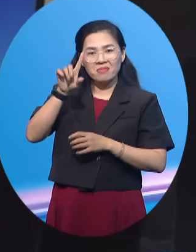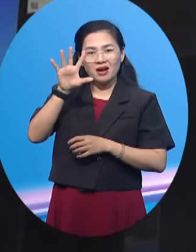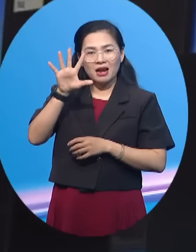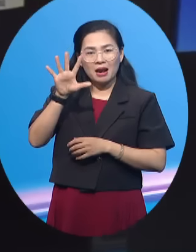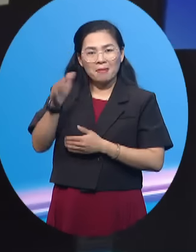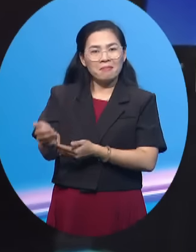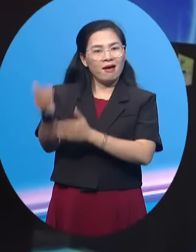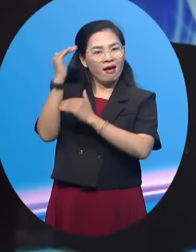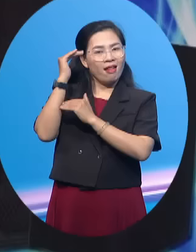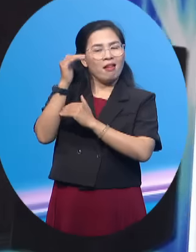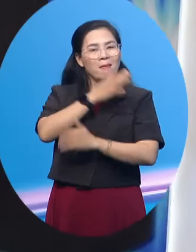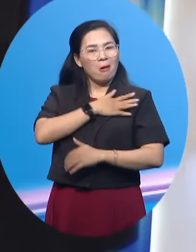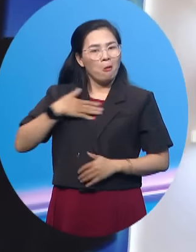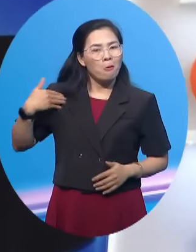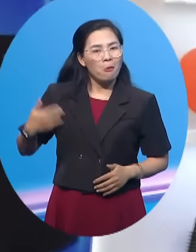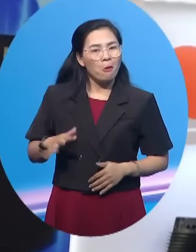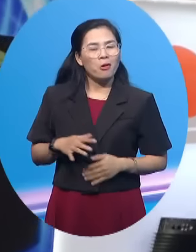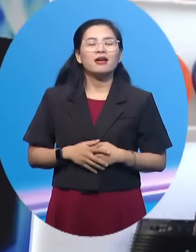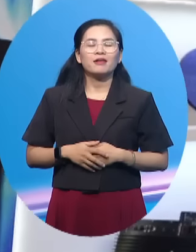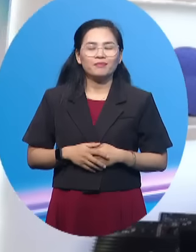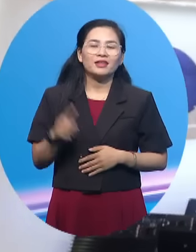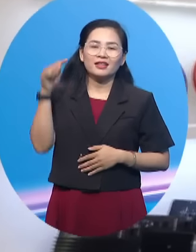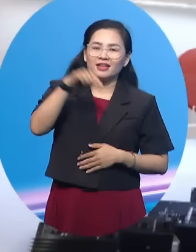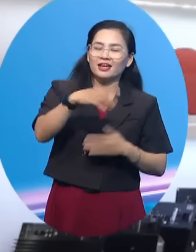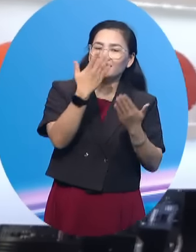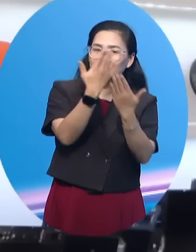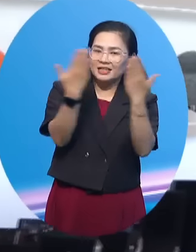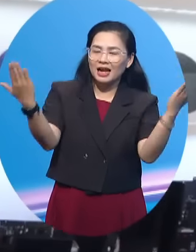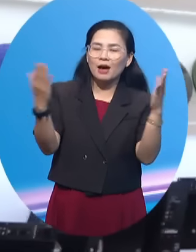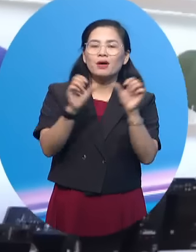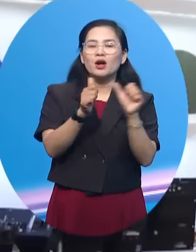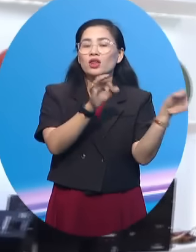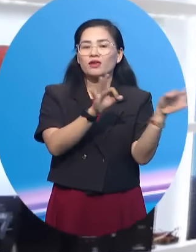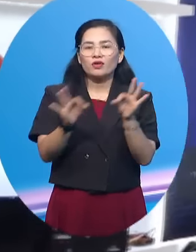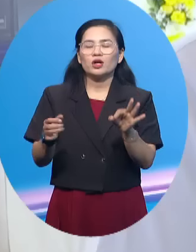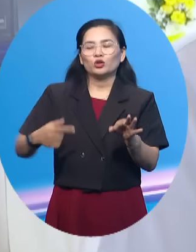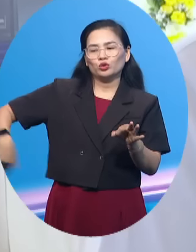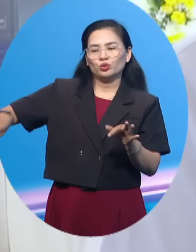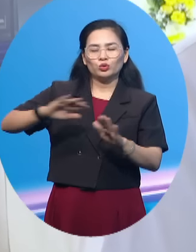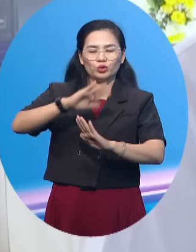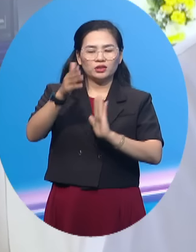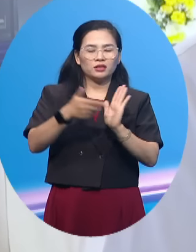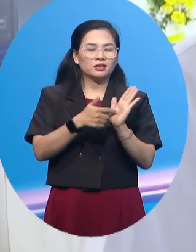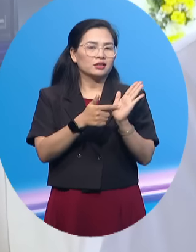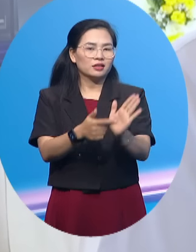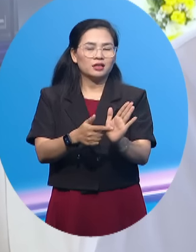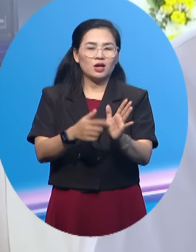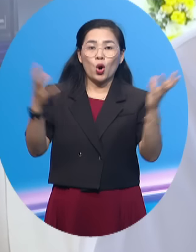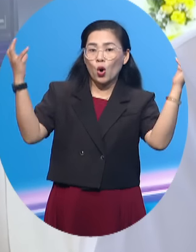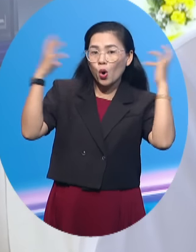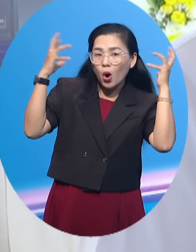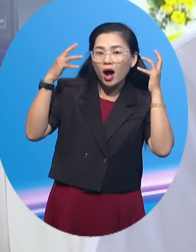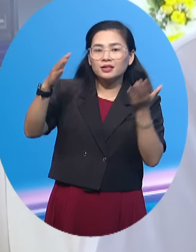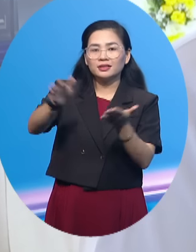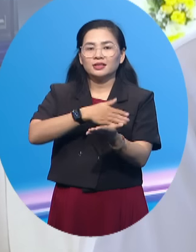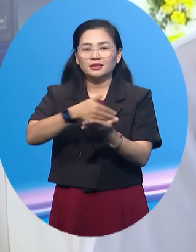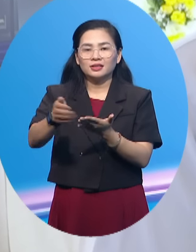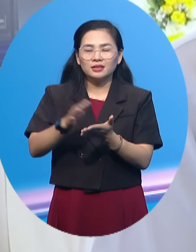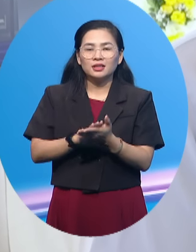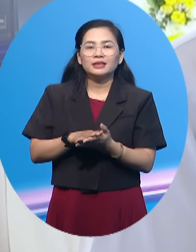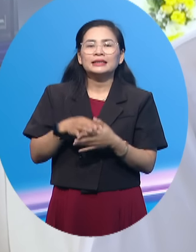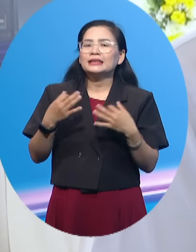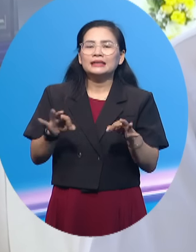Nam. Đến với triển lãm Flash Show 2024 tại Thành phố Hồ Chí Minh, chúng tôi mang đến sản phẩm sơn thùng loa. Ưu điểm sản phẩm